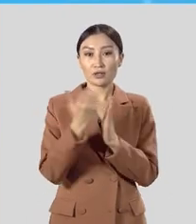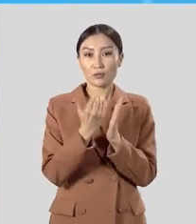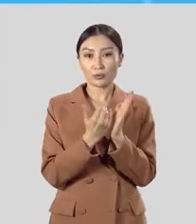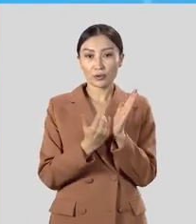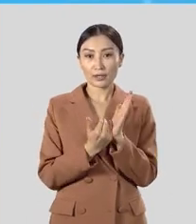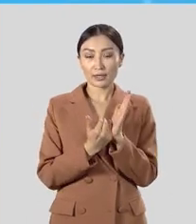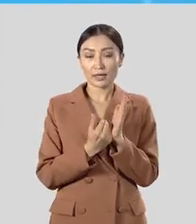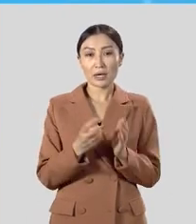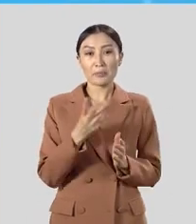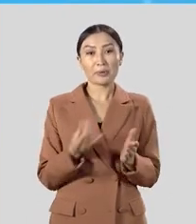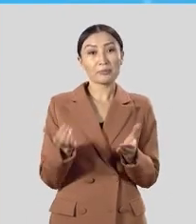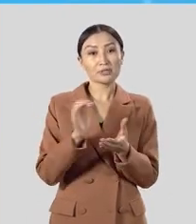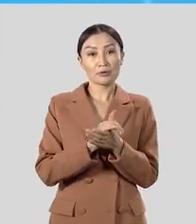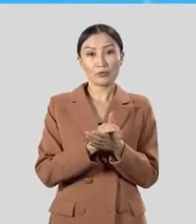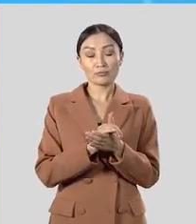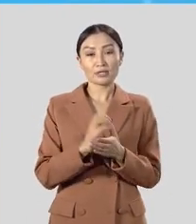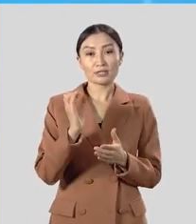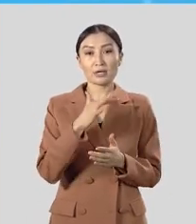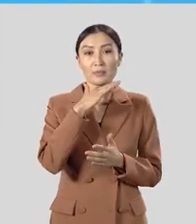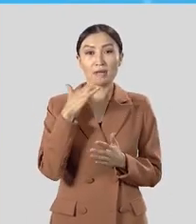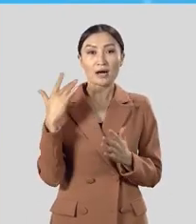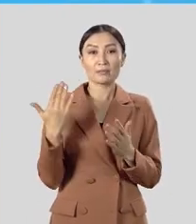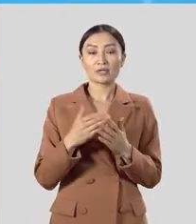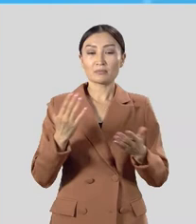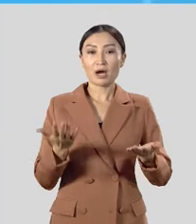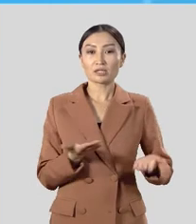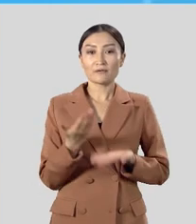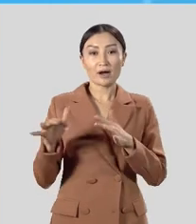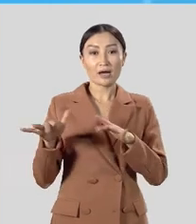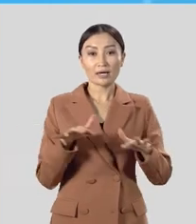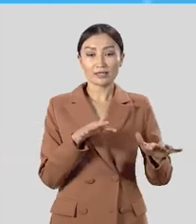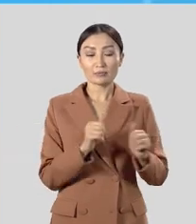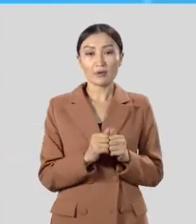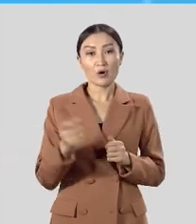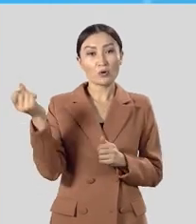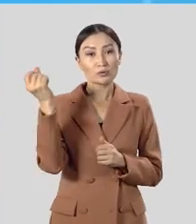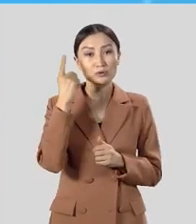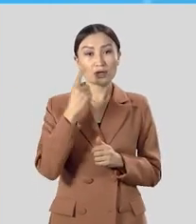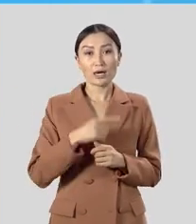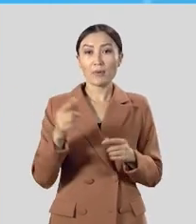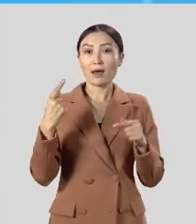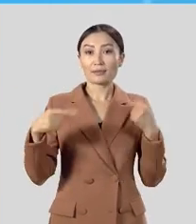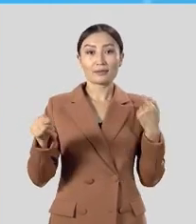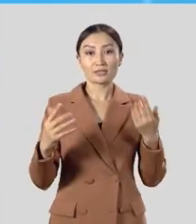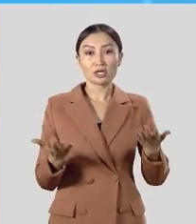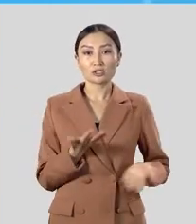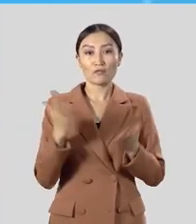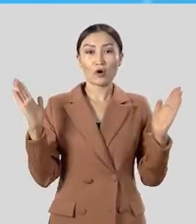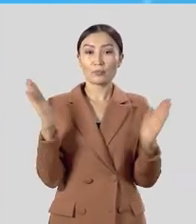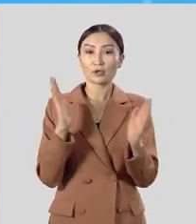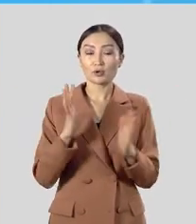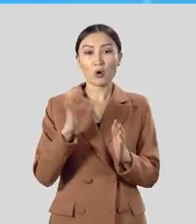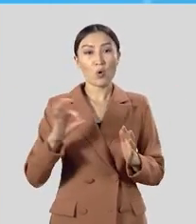уроке мы познакомимся с многообразием живых организмов, узнаем отличие живой природы